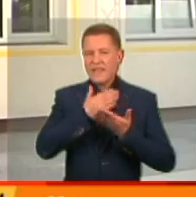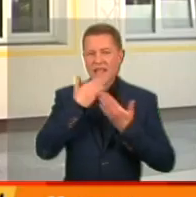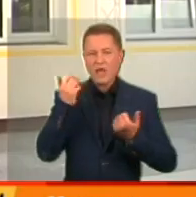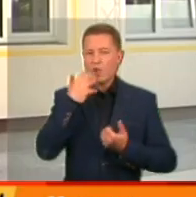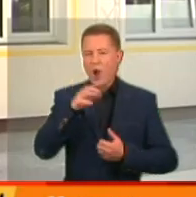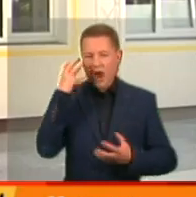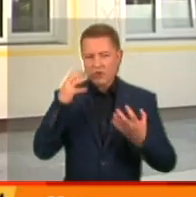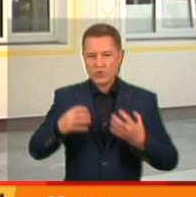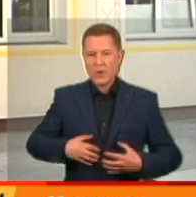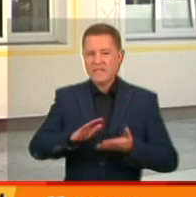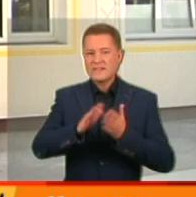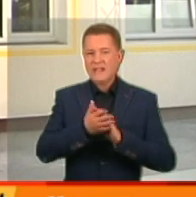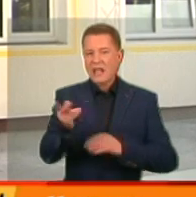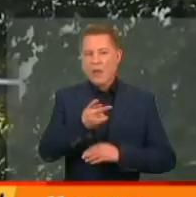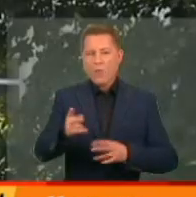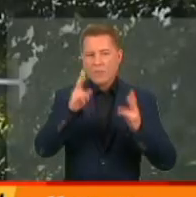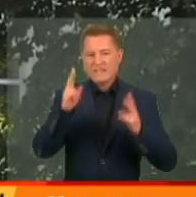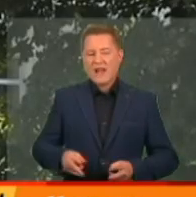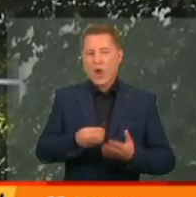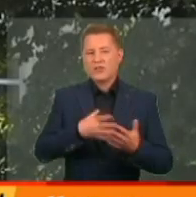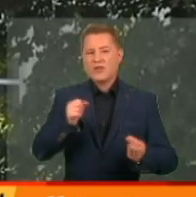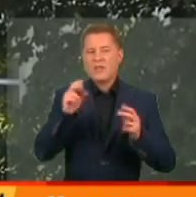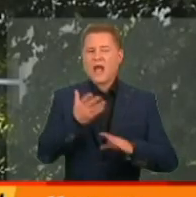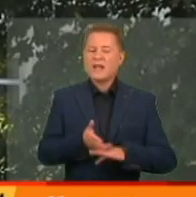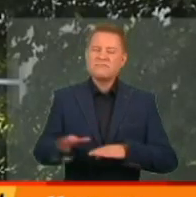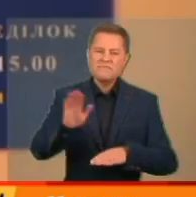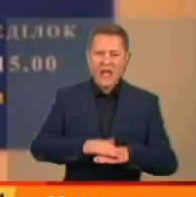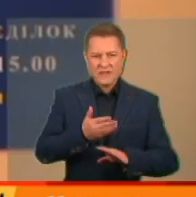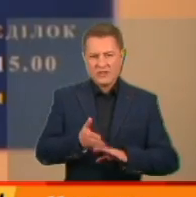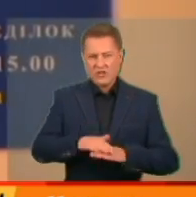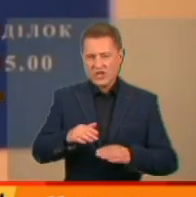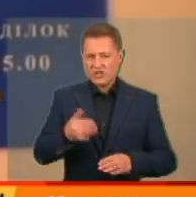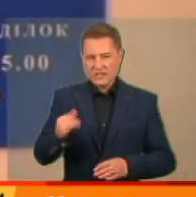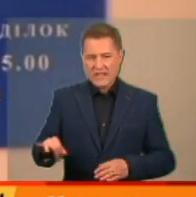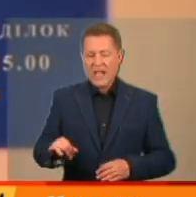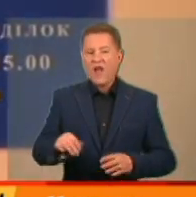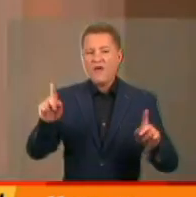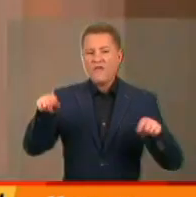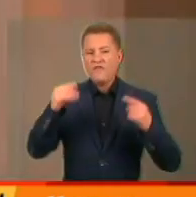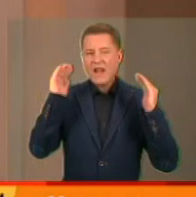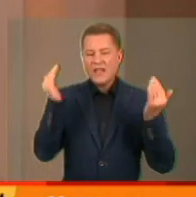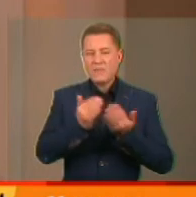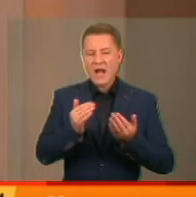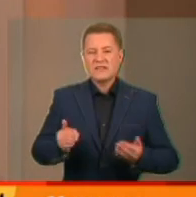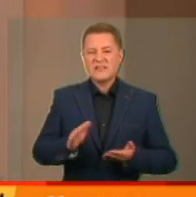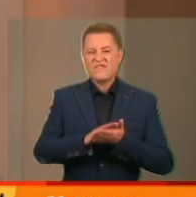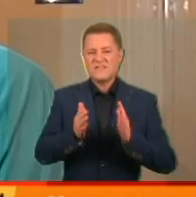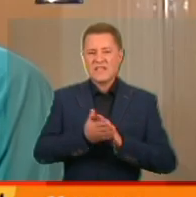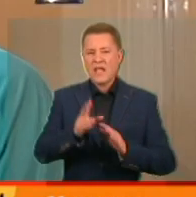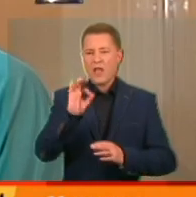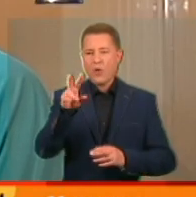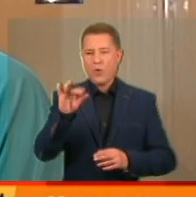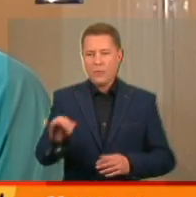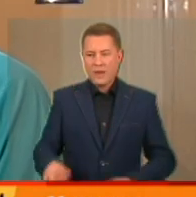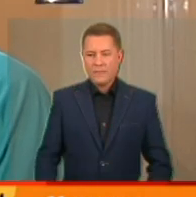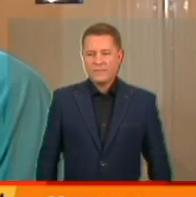ожоги. Стан обох постраждалих лікарі оцінюють як надтяжкий. Нині вони в реанімації у стані штучної коми. Був встановлений